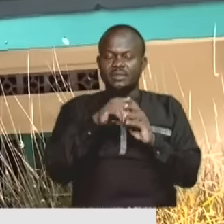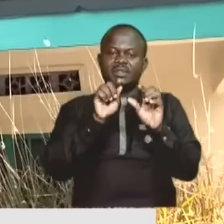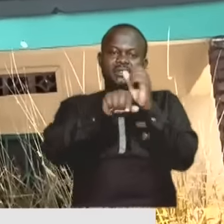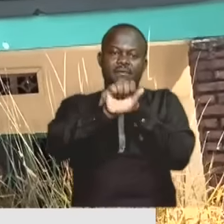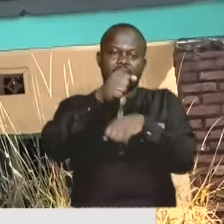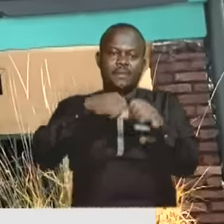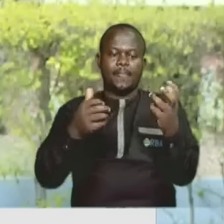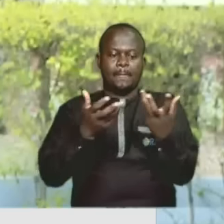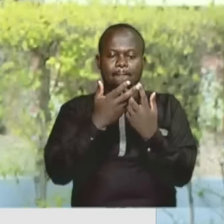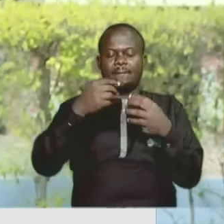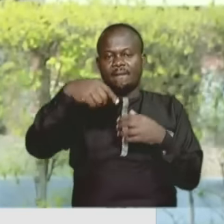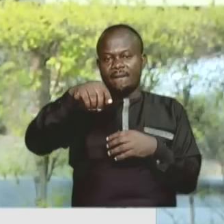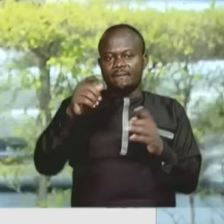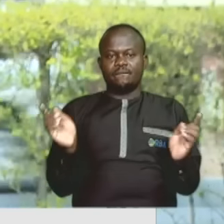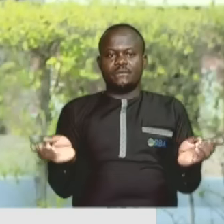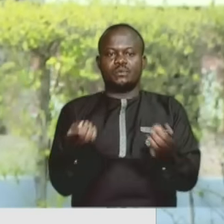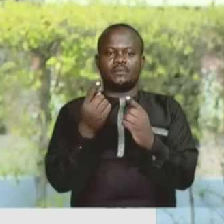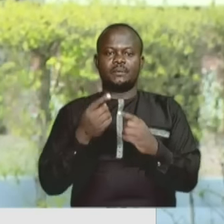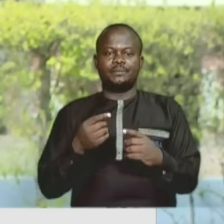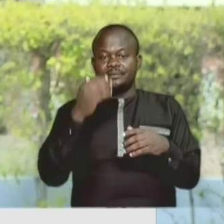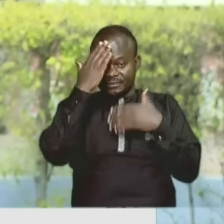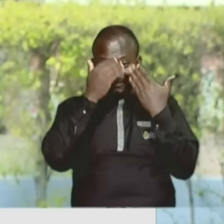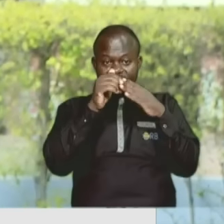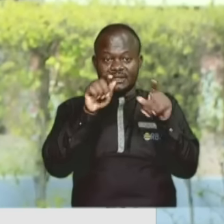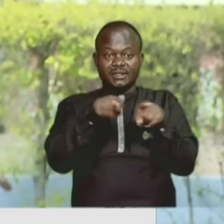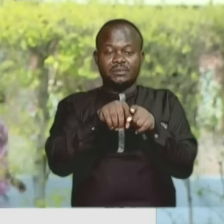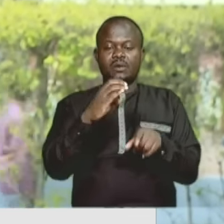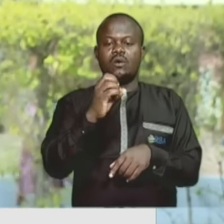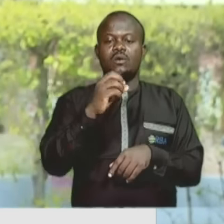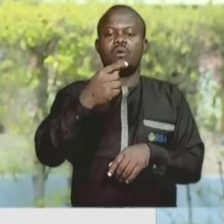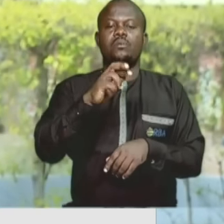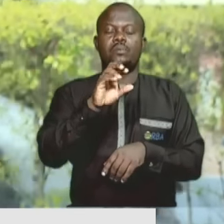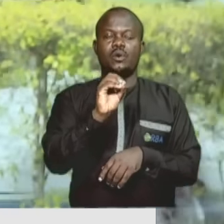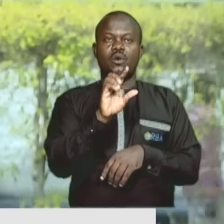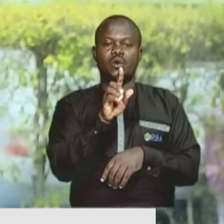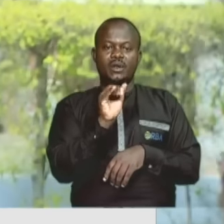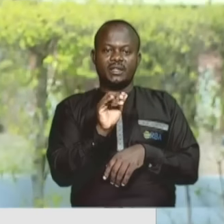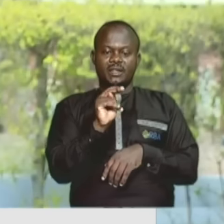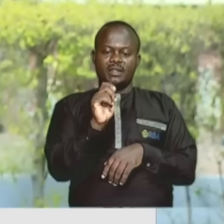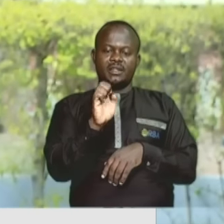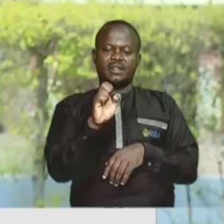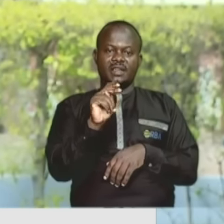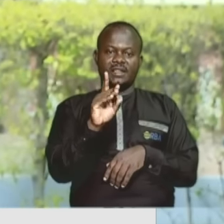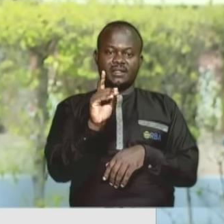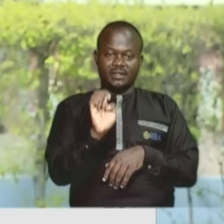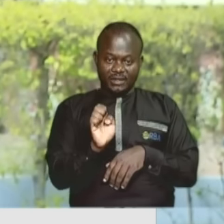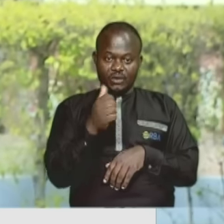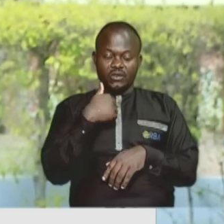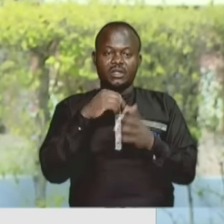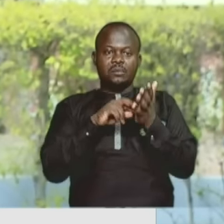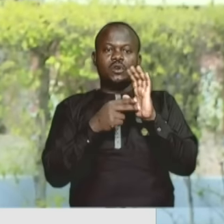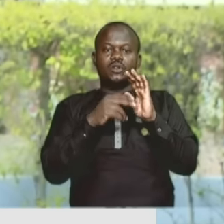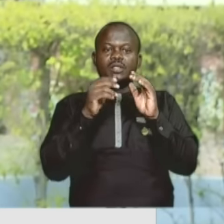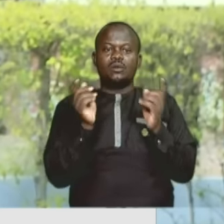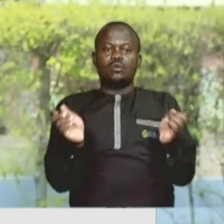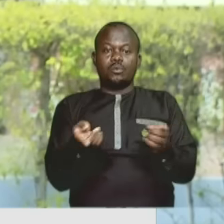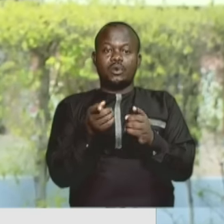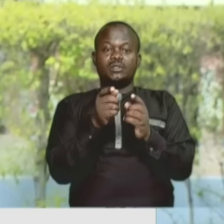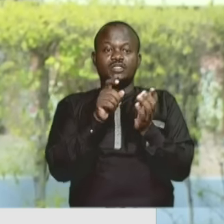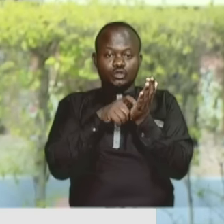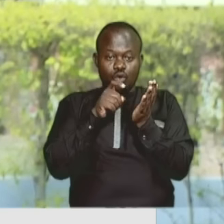bijyanye n'ubworozi. Kubera ko nka koperative Koporori Ntende dufite umushinga w'ubworozi bw'inkoko, izo